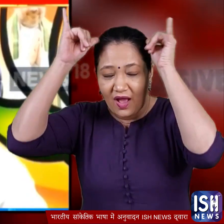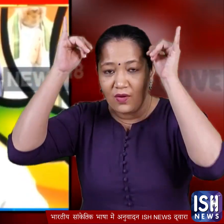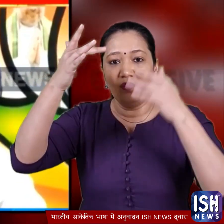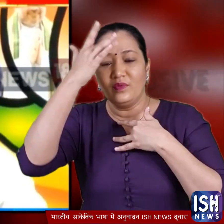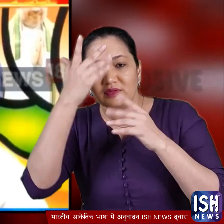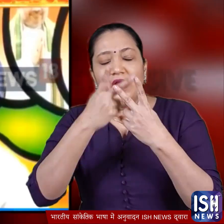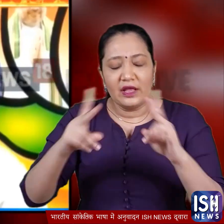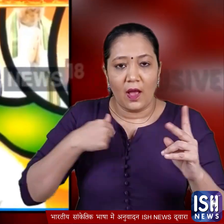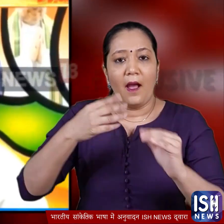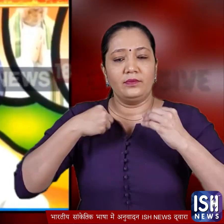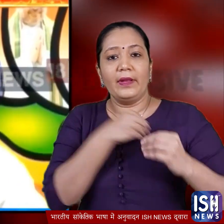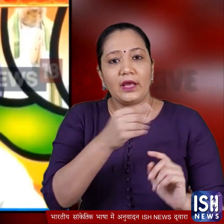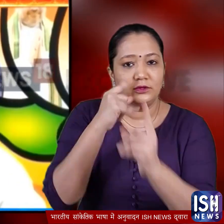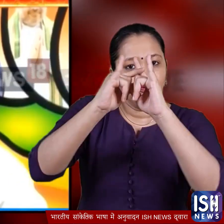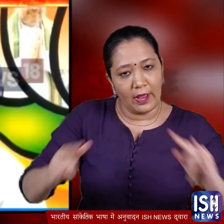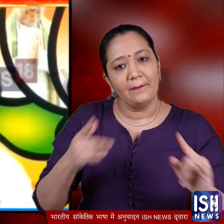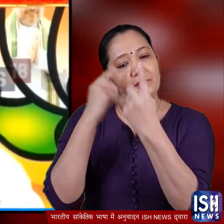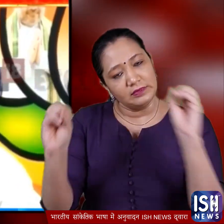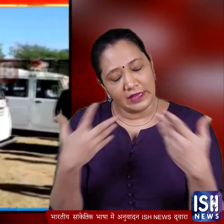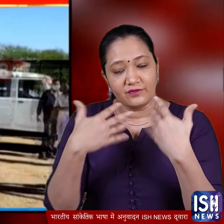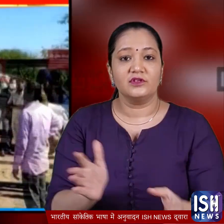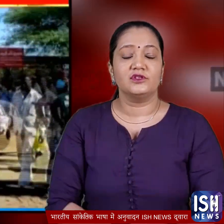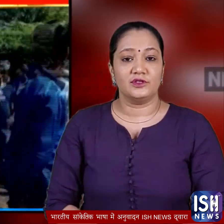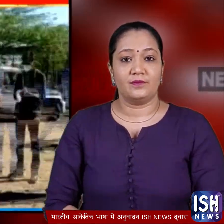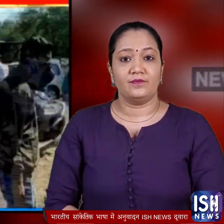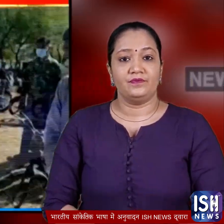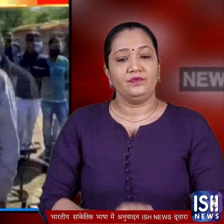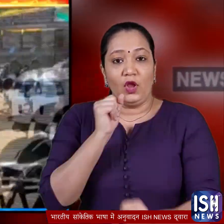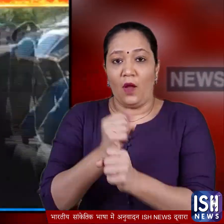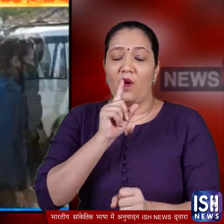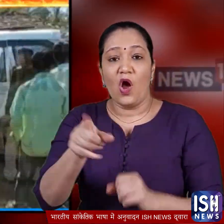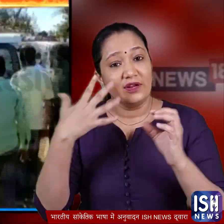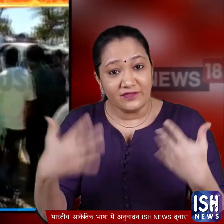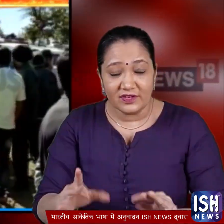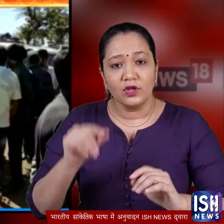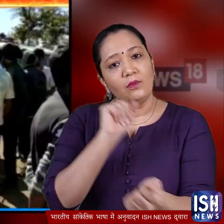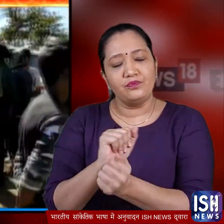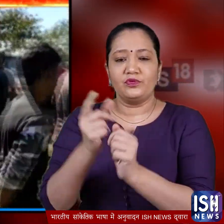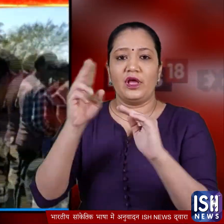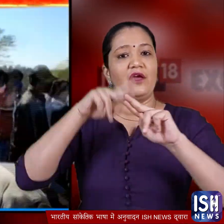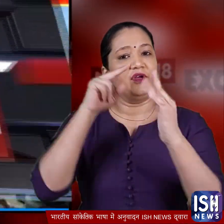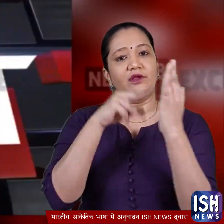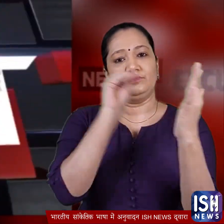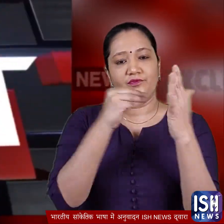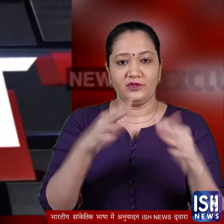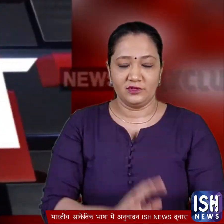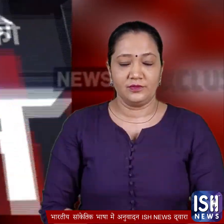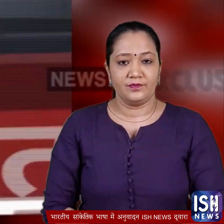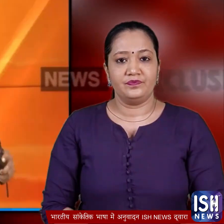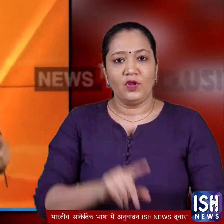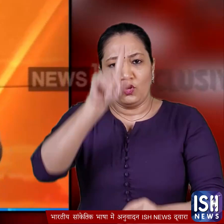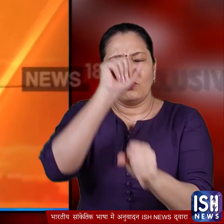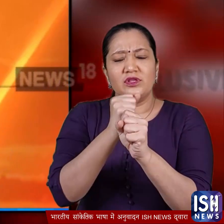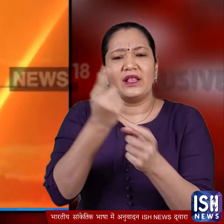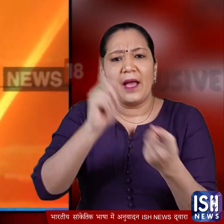गायों की अस्वस्थता का है वह मेडिकल का कैंप लगा दिया गया है। सरकार की ओर से आदेश होने के फौरन बाद पुलिस ने भी एफआईआर दर्ज कर ली।